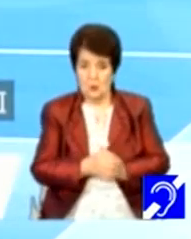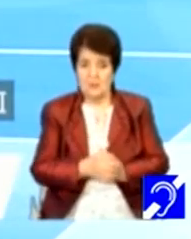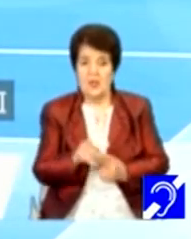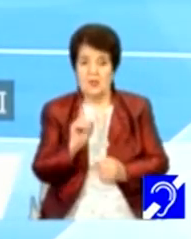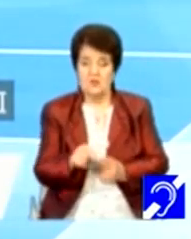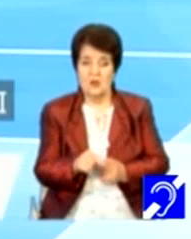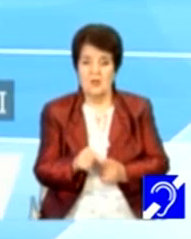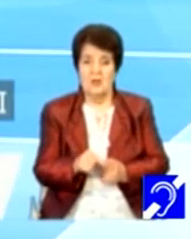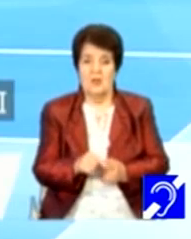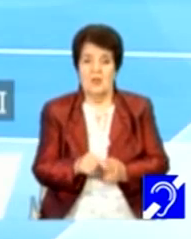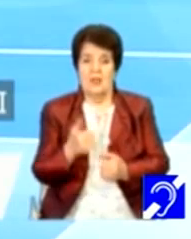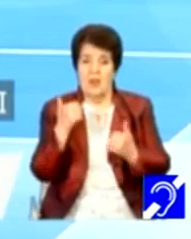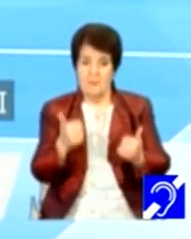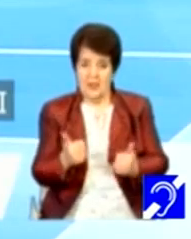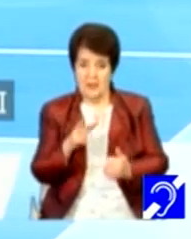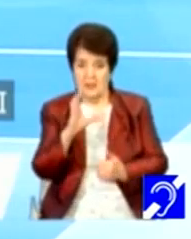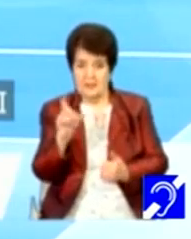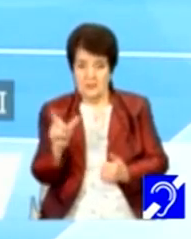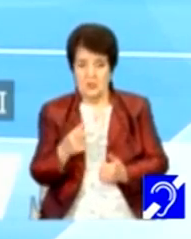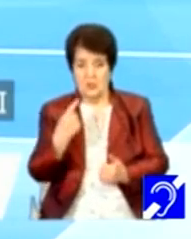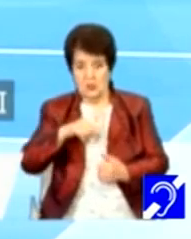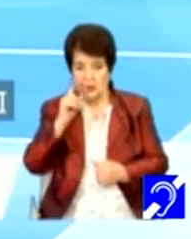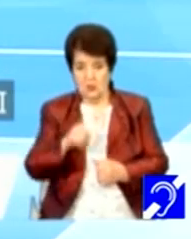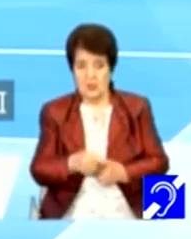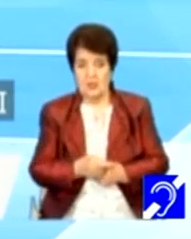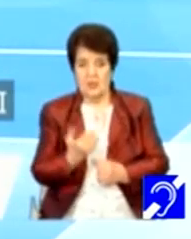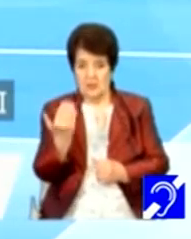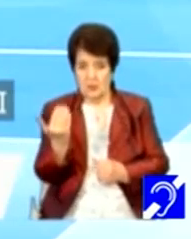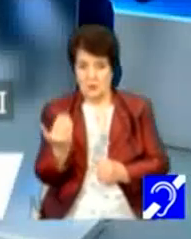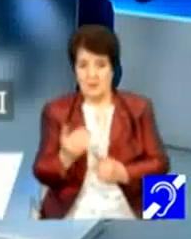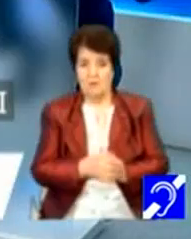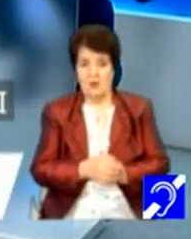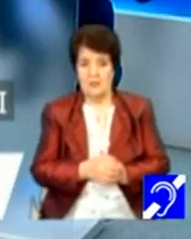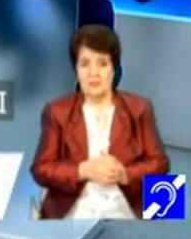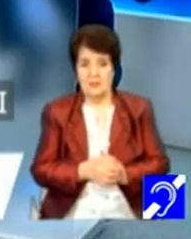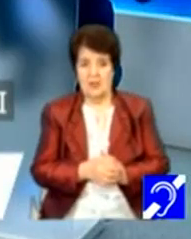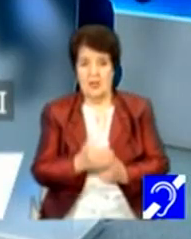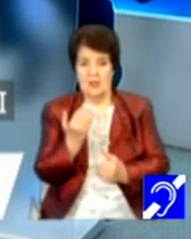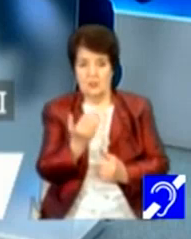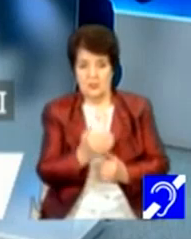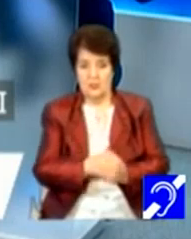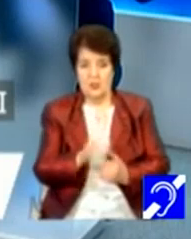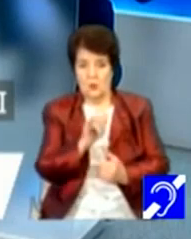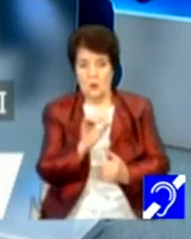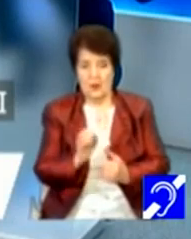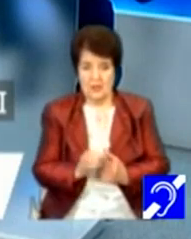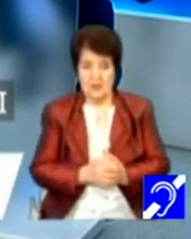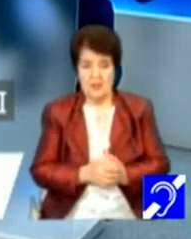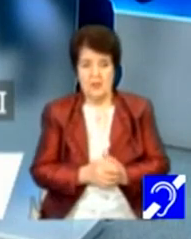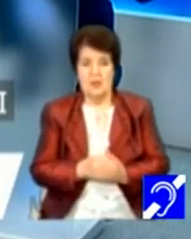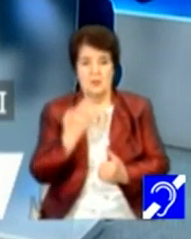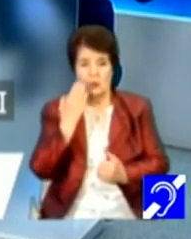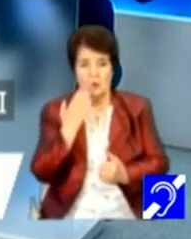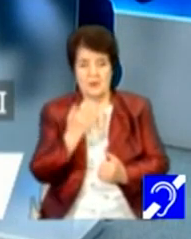Așa încât e bine să știe că asta e direcția, da, deci noastră către și Uniunea Europeană, România.